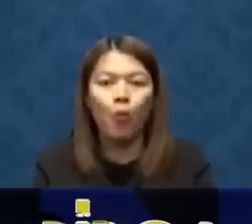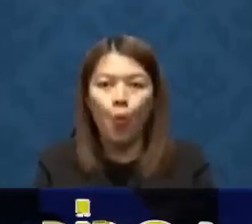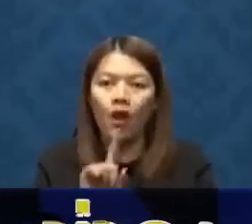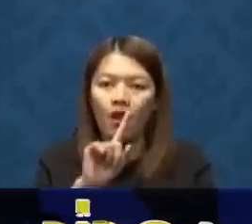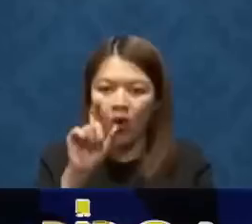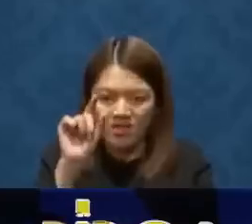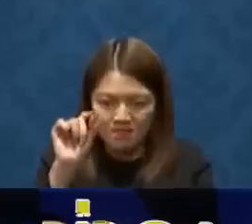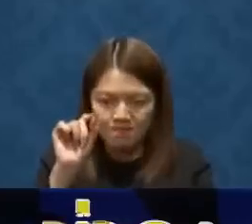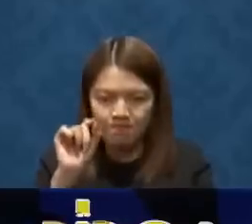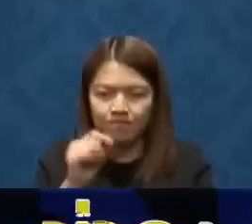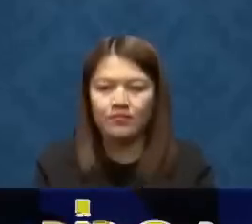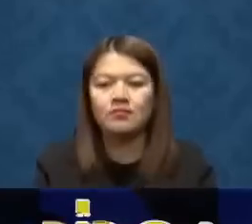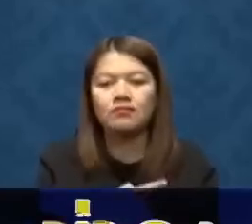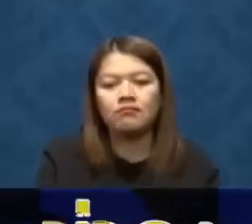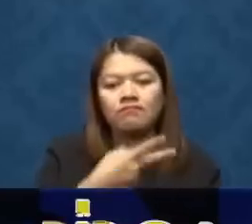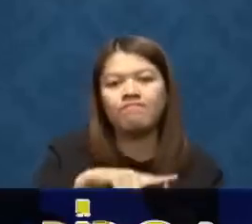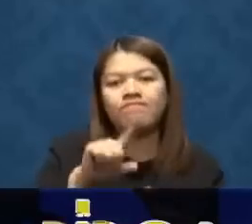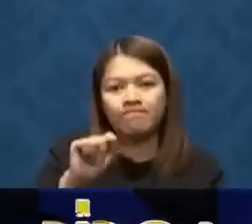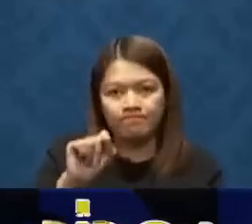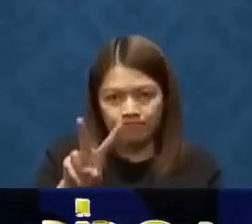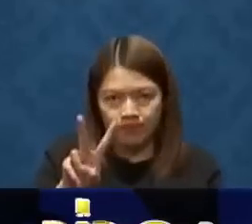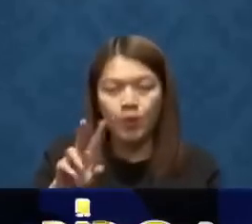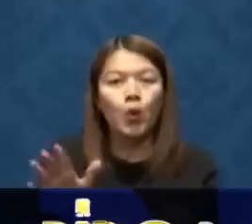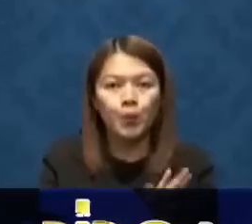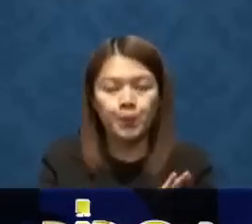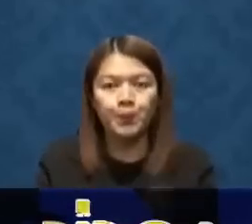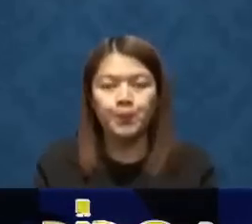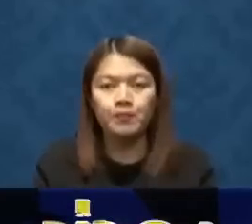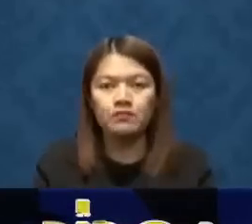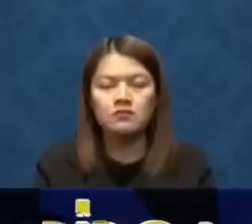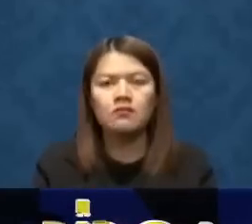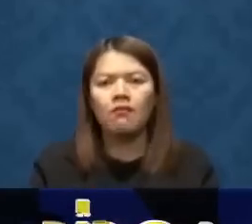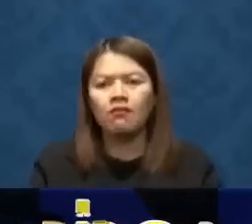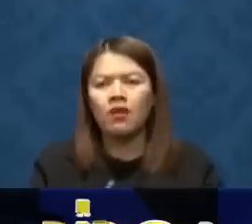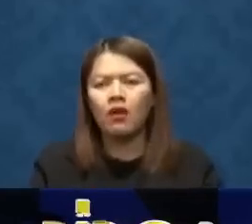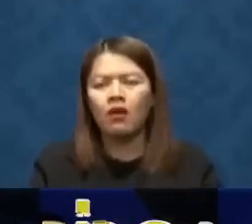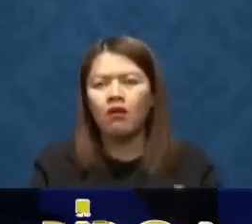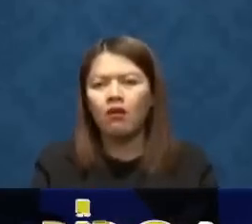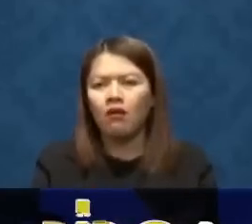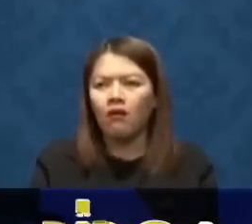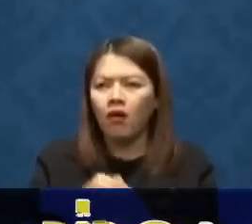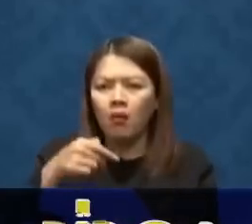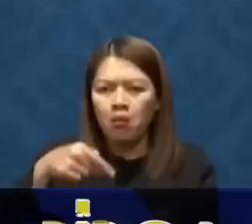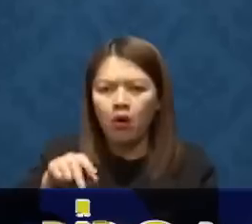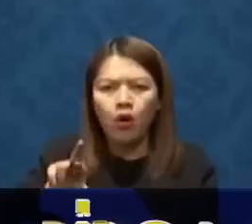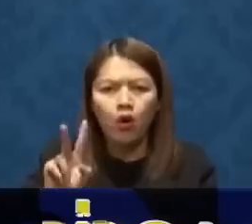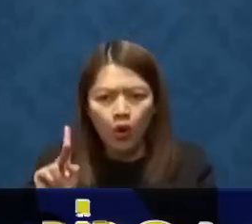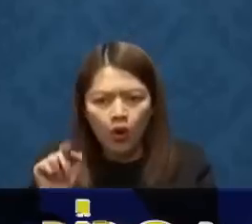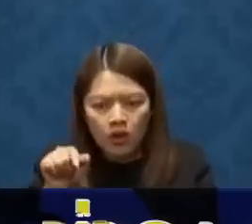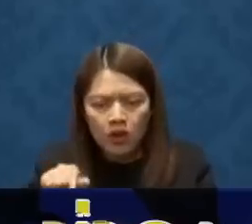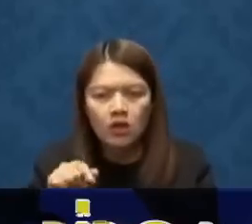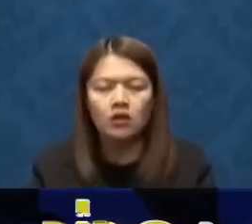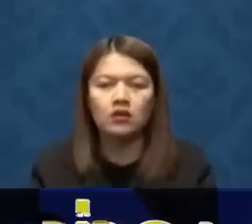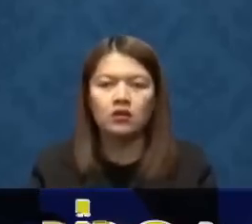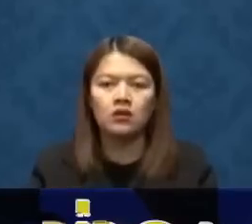เลื่อนบังคับใช้กฎหมายดังกล่าวจึงไม่เข้าเงื่อนไขตามมาตรา172นะคะทำให้ข้าราชการประจำอ